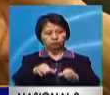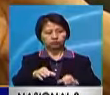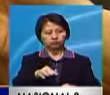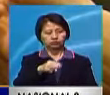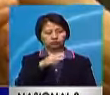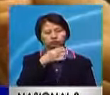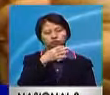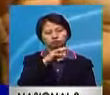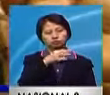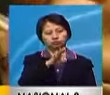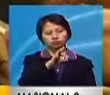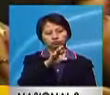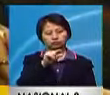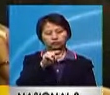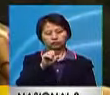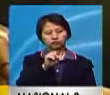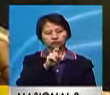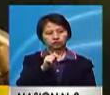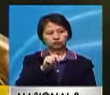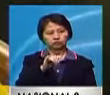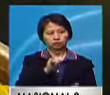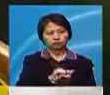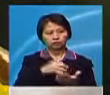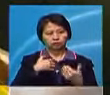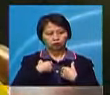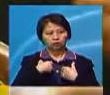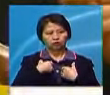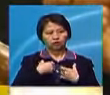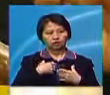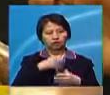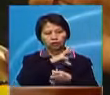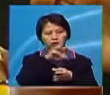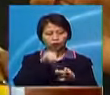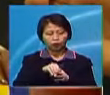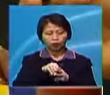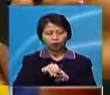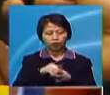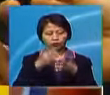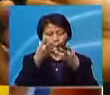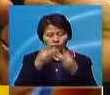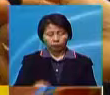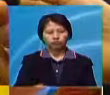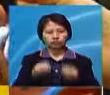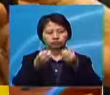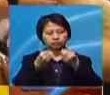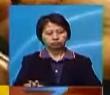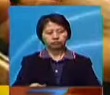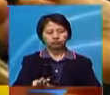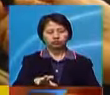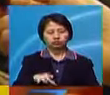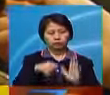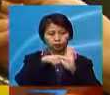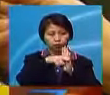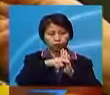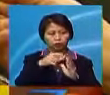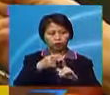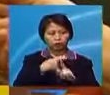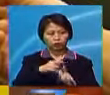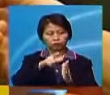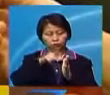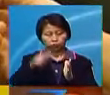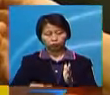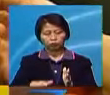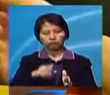GST, that has absorbed the negative impact of lower revenue coming from the lower commodity